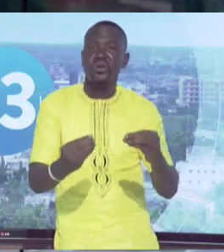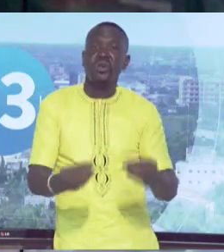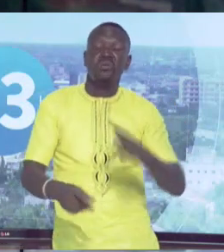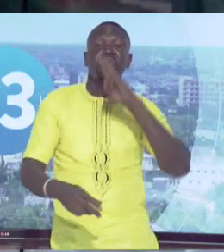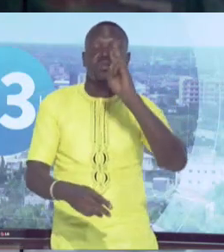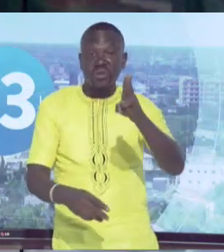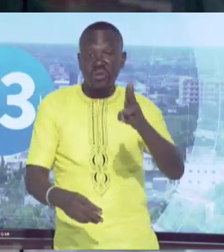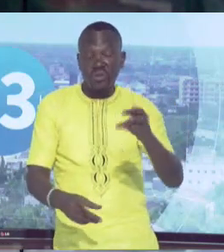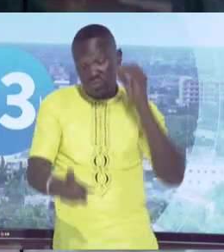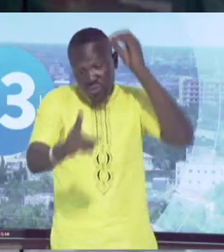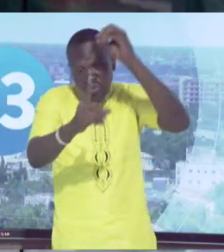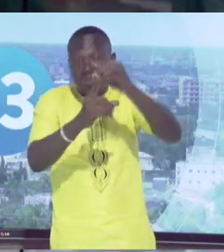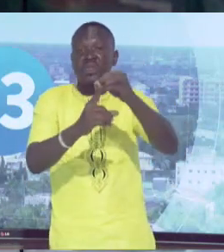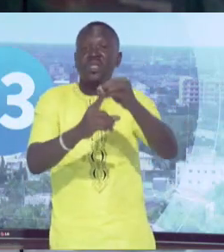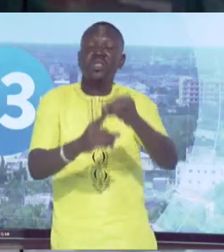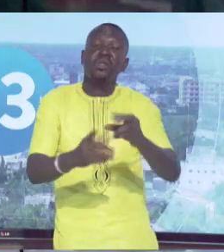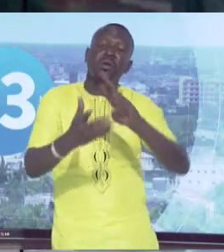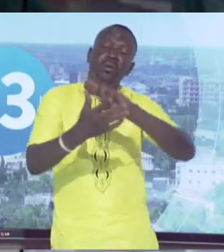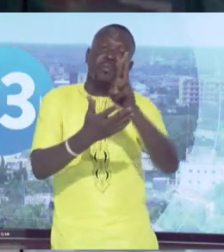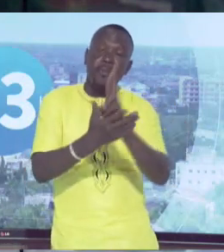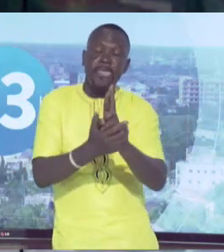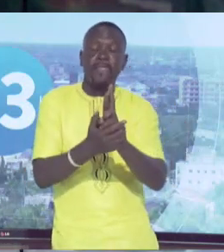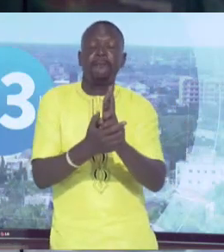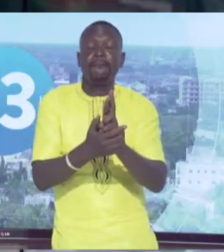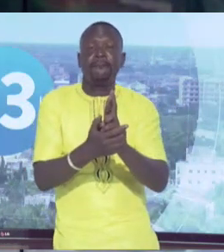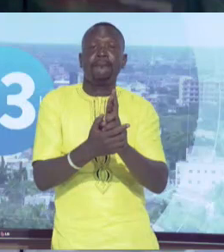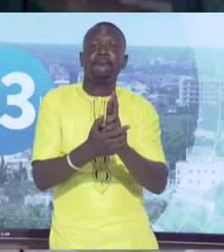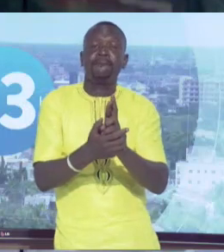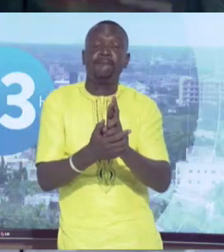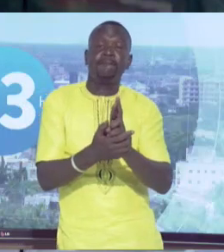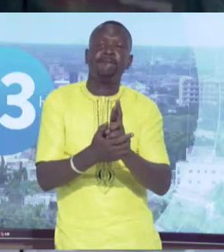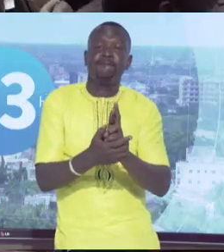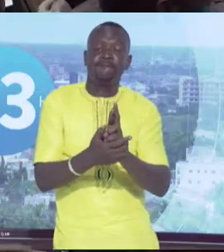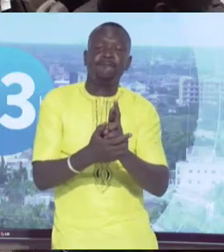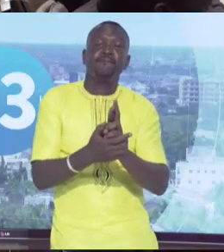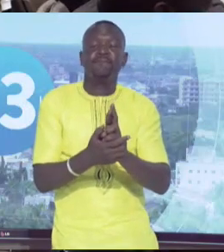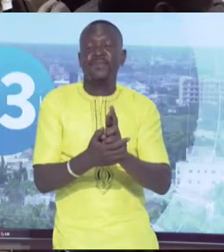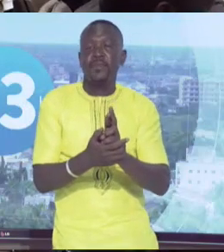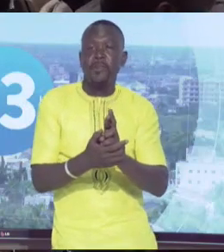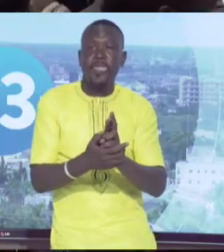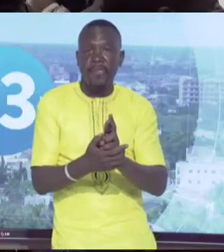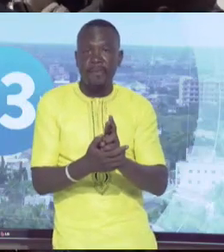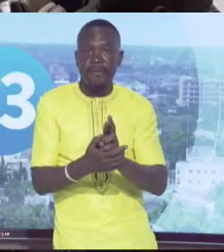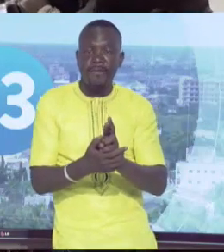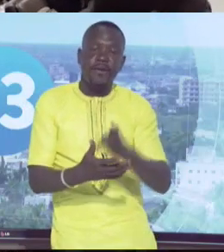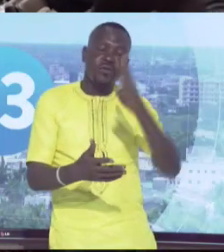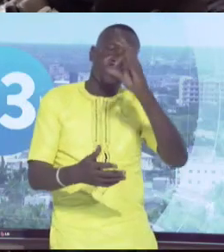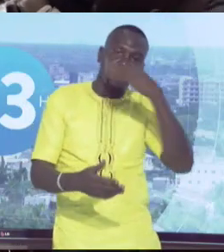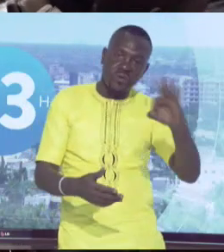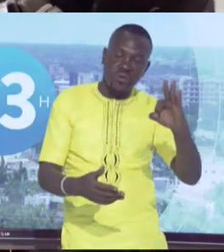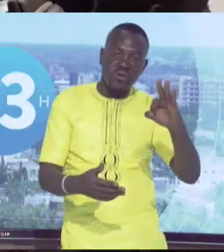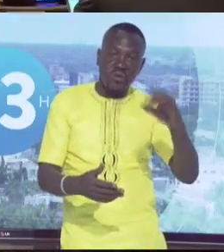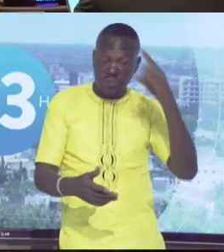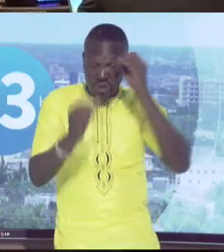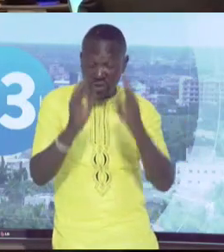de cet objectif. Le point avec Fousseni Kindo, il est notre envoyé spécial. Le Burkina Faso s'est engagé